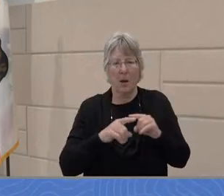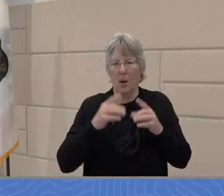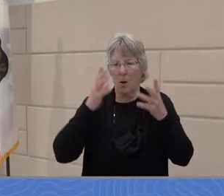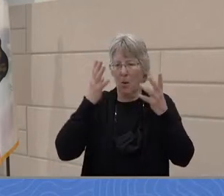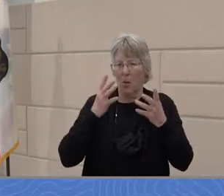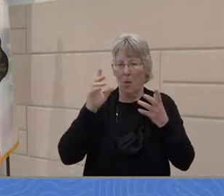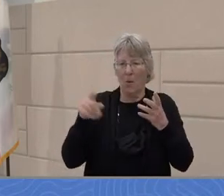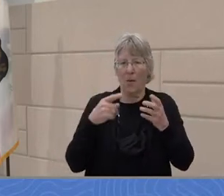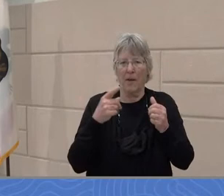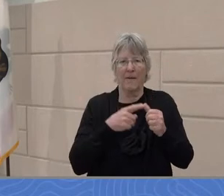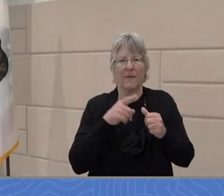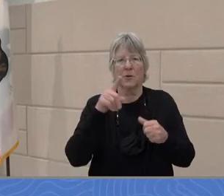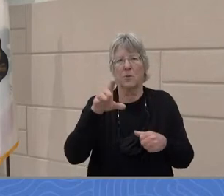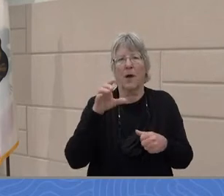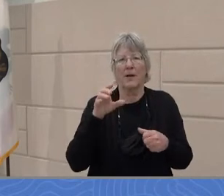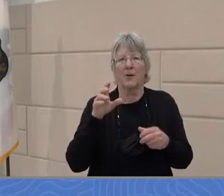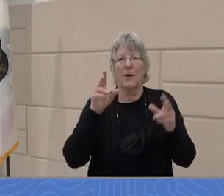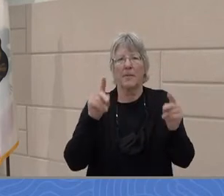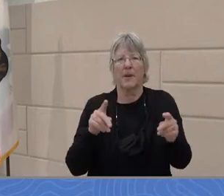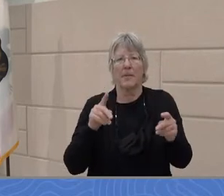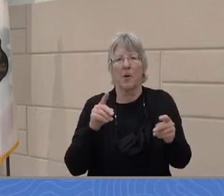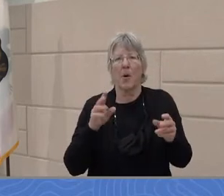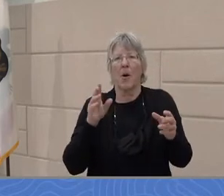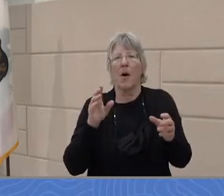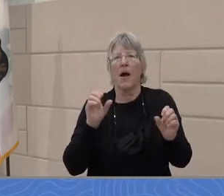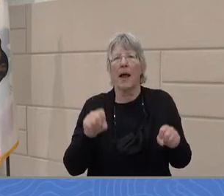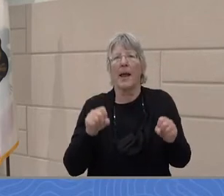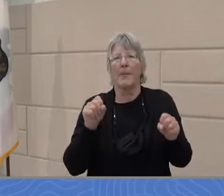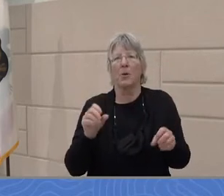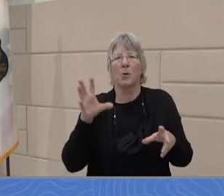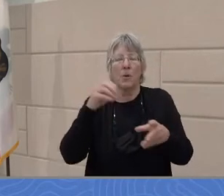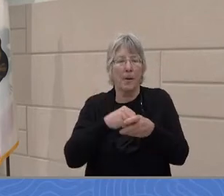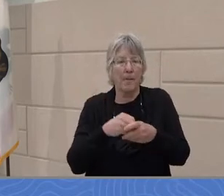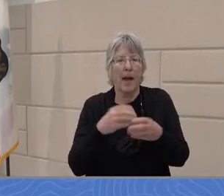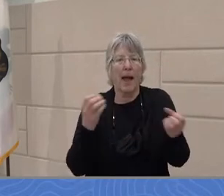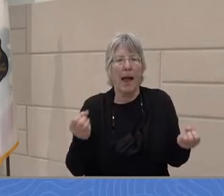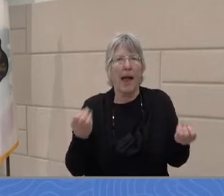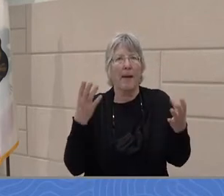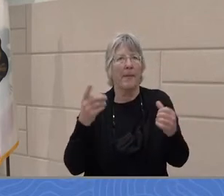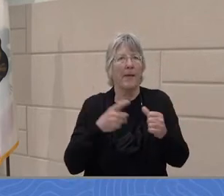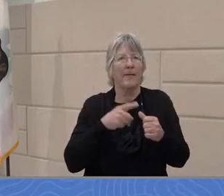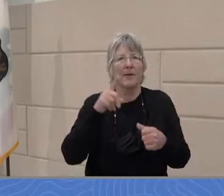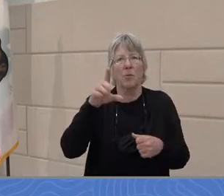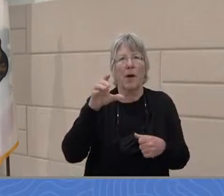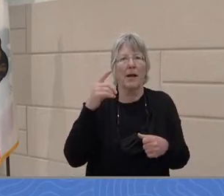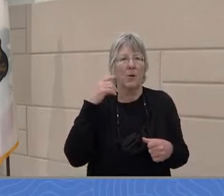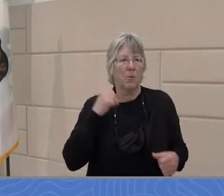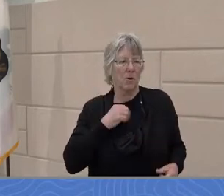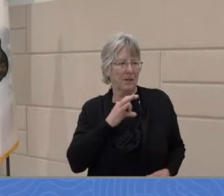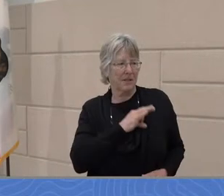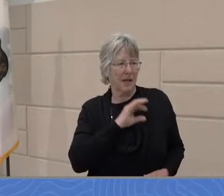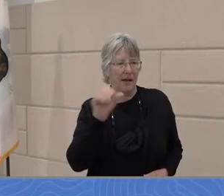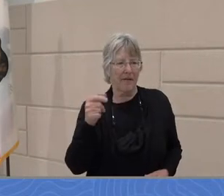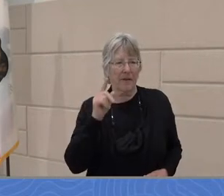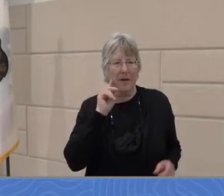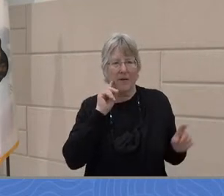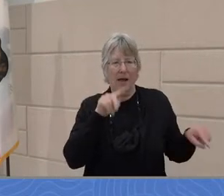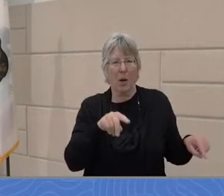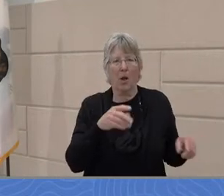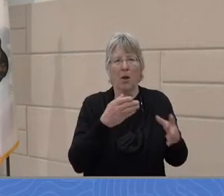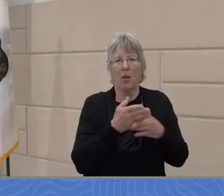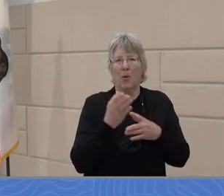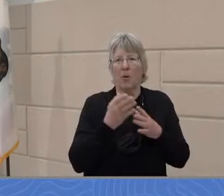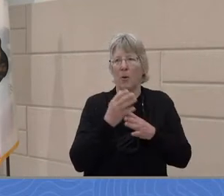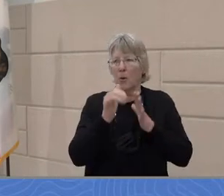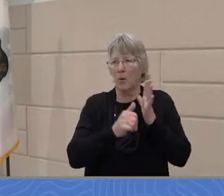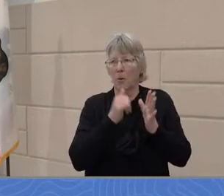ำไปอเมริกาโจรมโดยใช้มีมนุษย์ภายแต่มารวยเนตเต้ได้บ้านมาโจรมมีนักแสดงเจ็ดบ้านโ